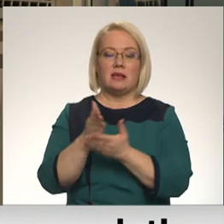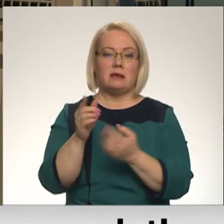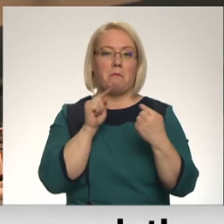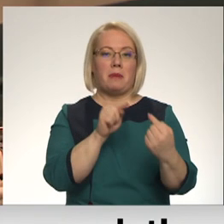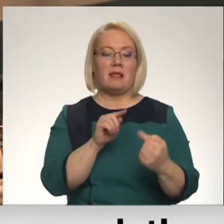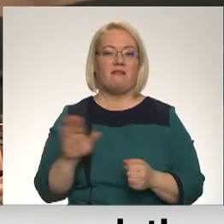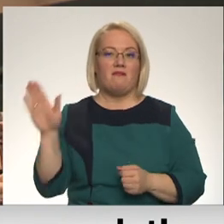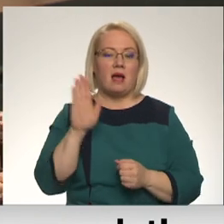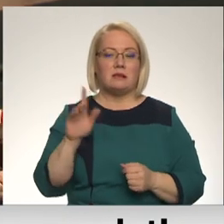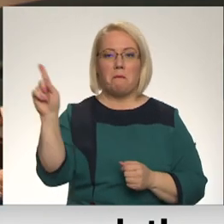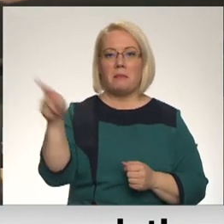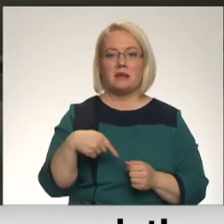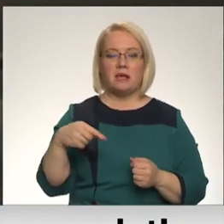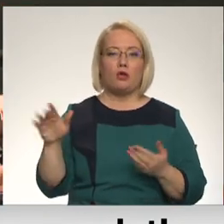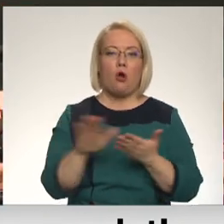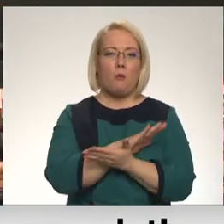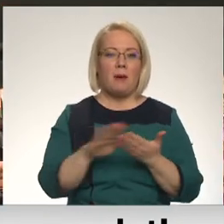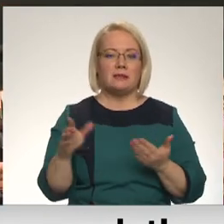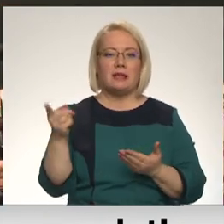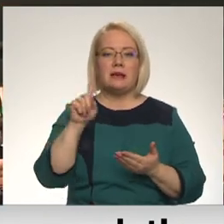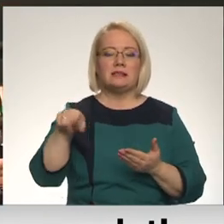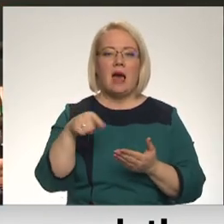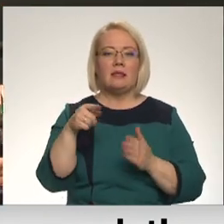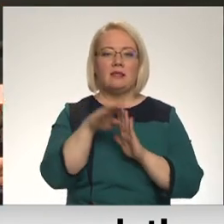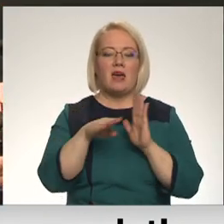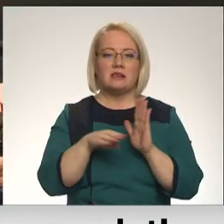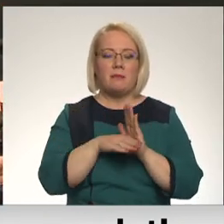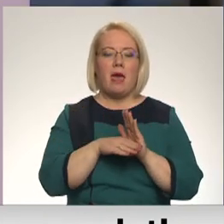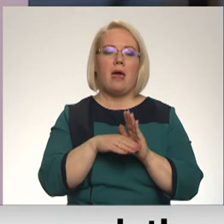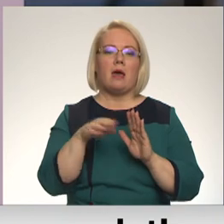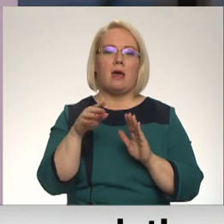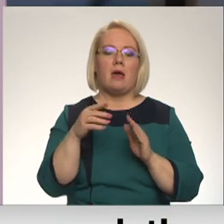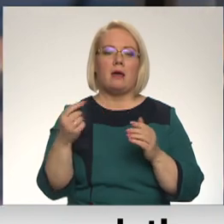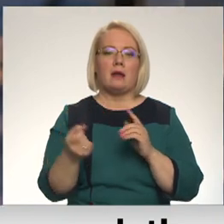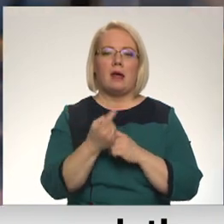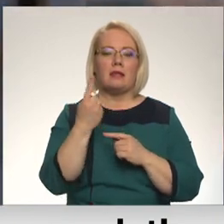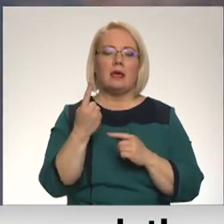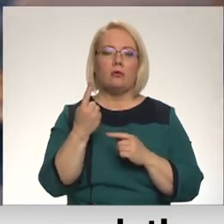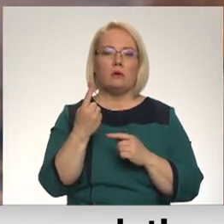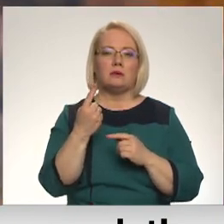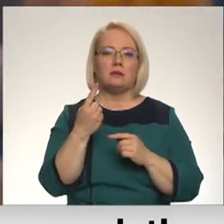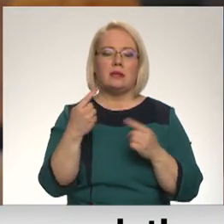valsti, lai prasītu kompensēt Satversmei neatbilstīgu noteikumu dēļ radītos zaudējumus.